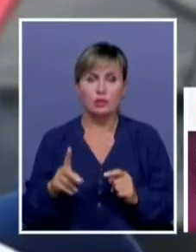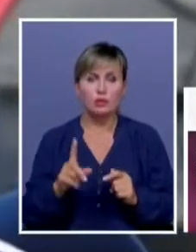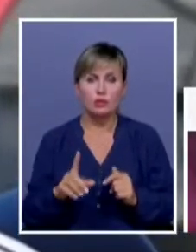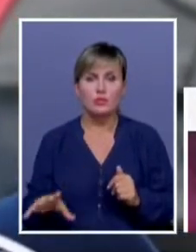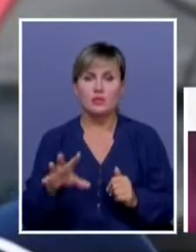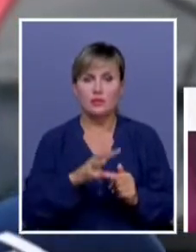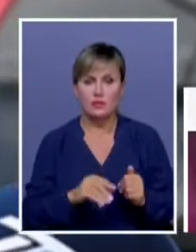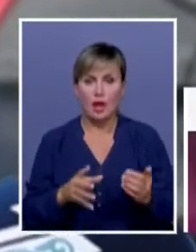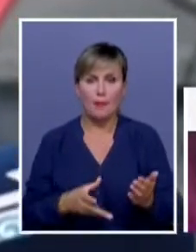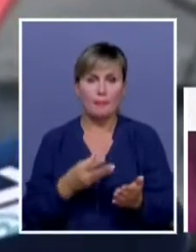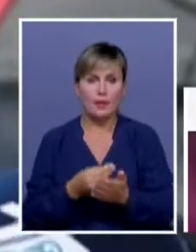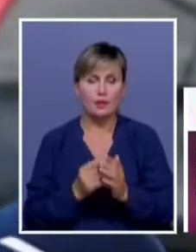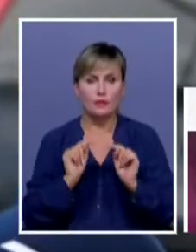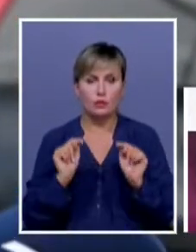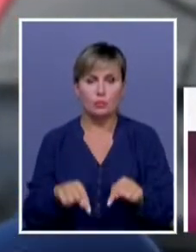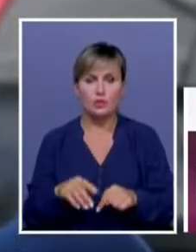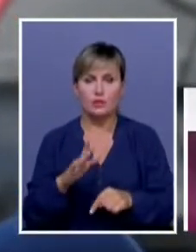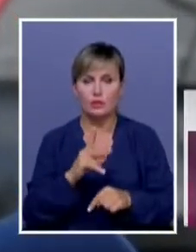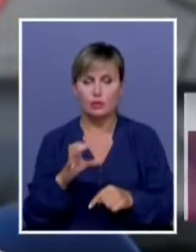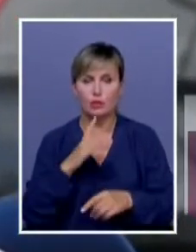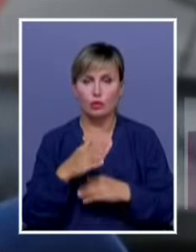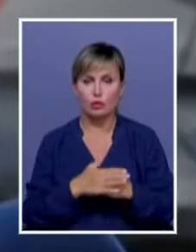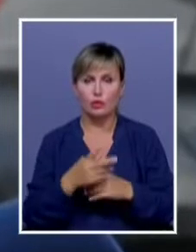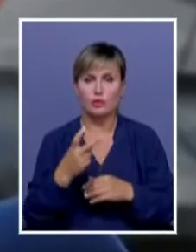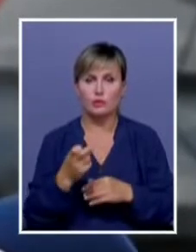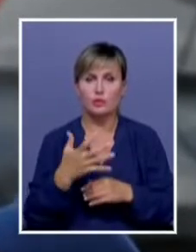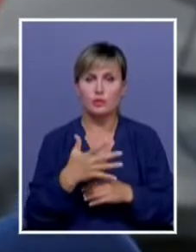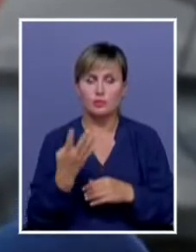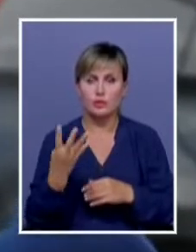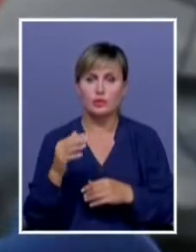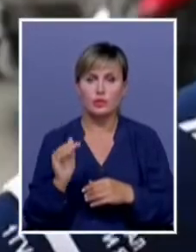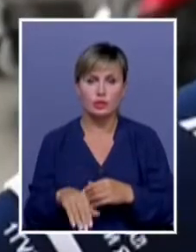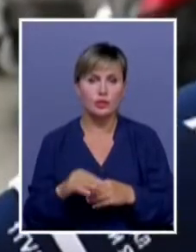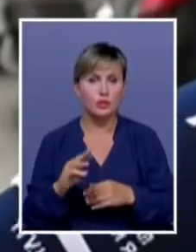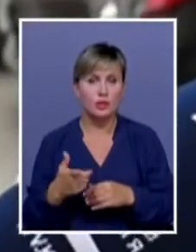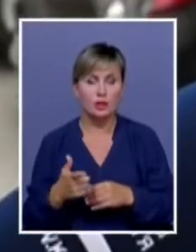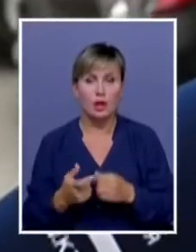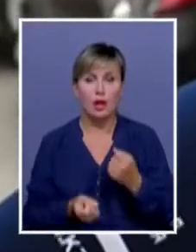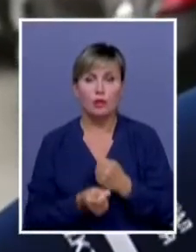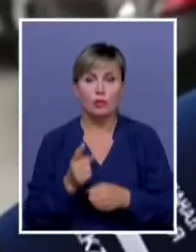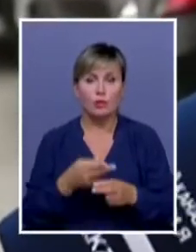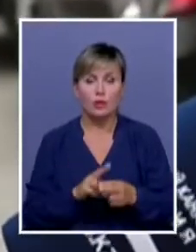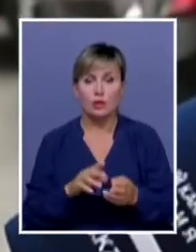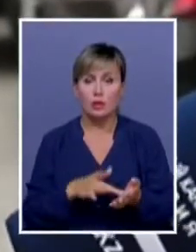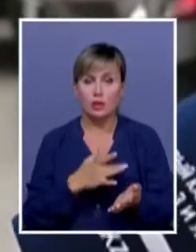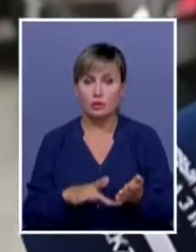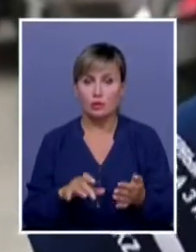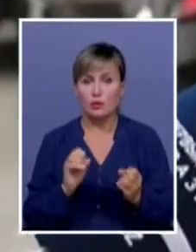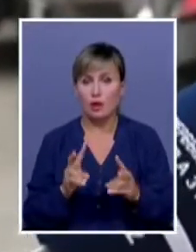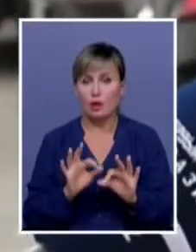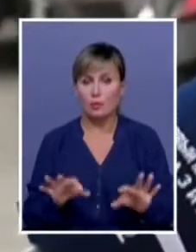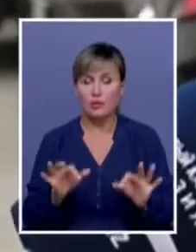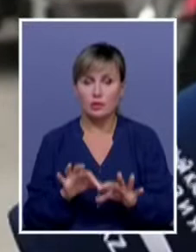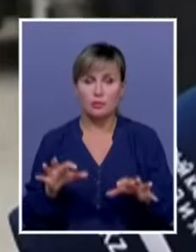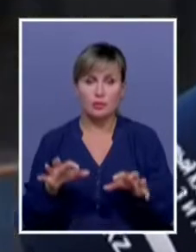они оплатили вступительные взносы в размере 254 тысячи тенге. Откуда этот расчет? Как объяснил